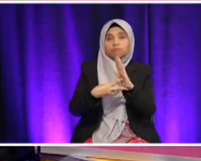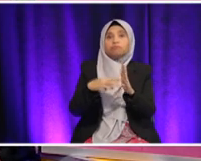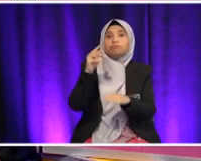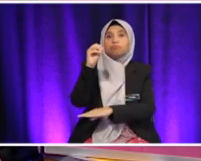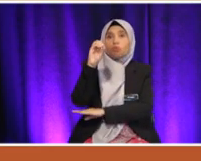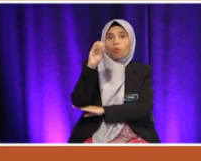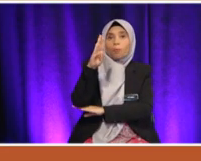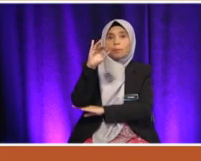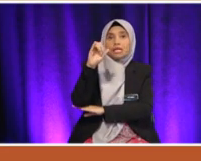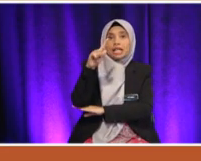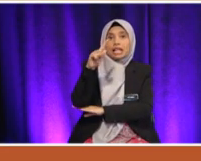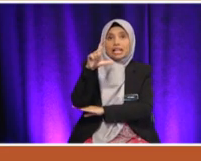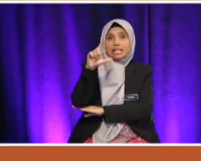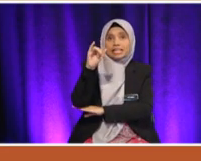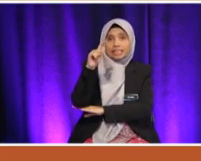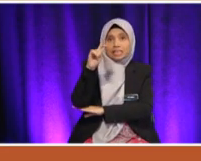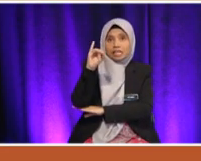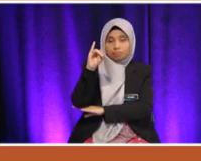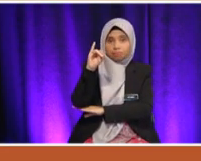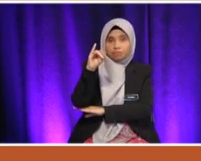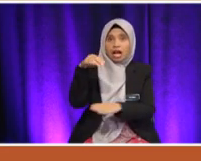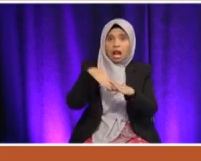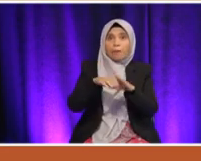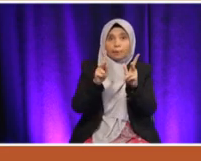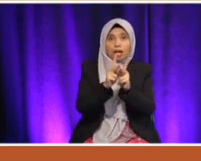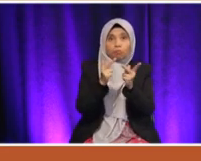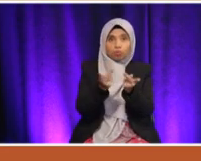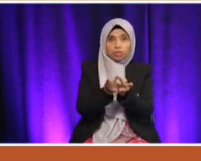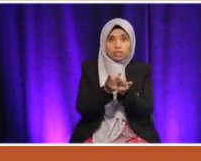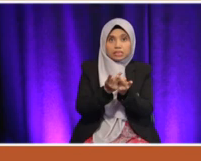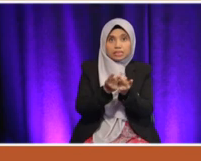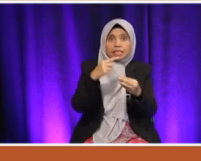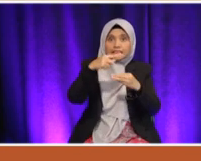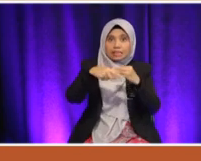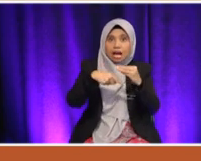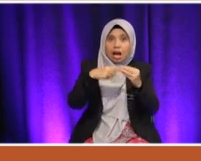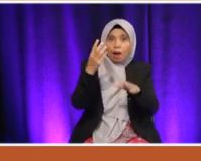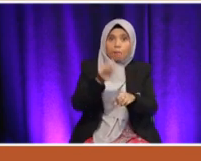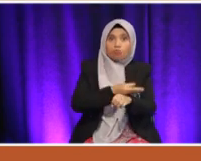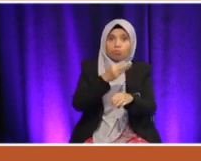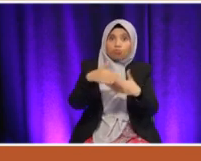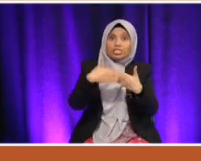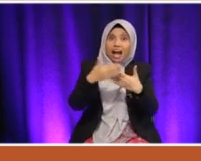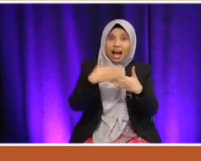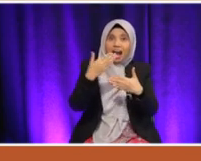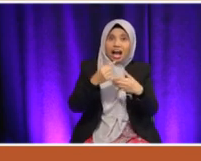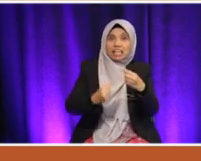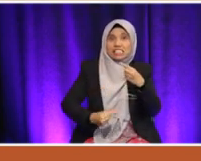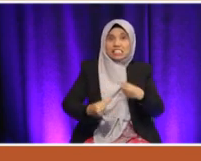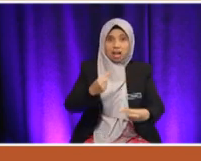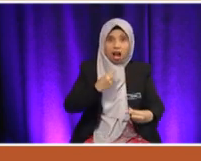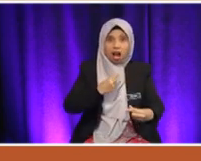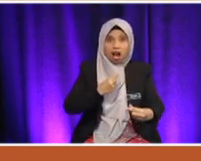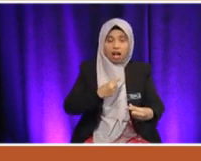mobility mengikuti kamus dewan edisi keempat atau digerakkan dan perihal mudah